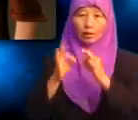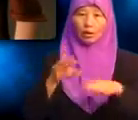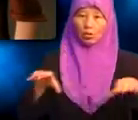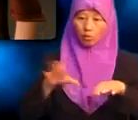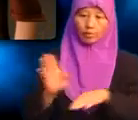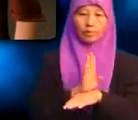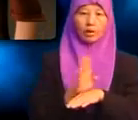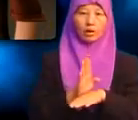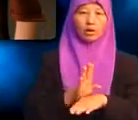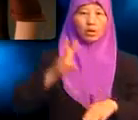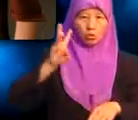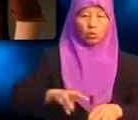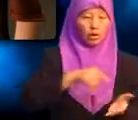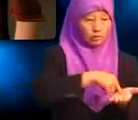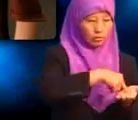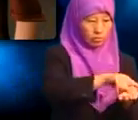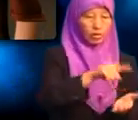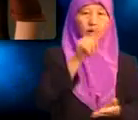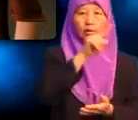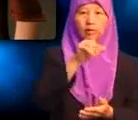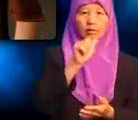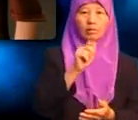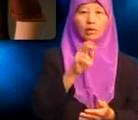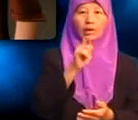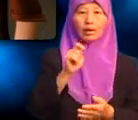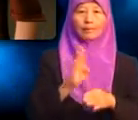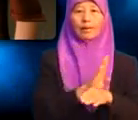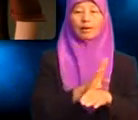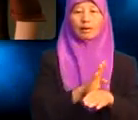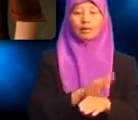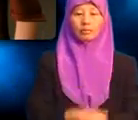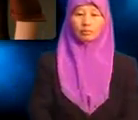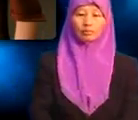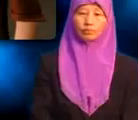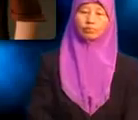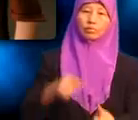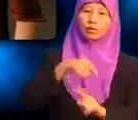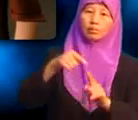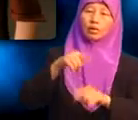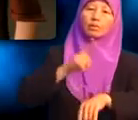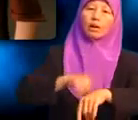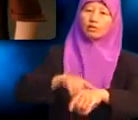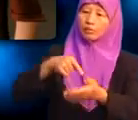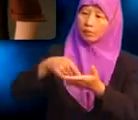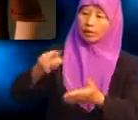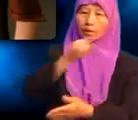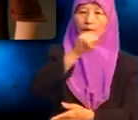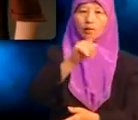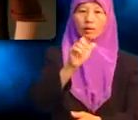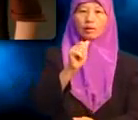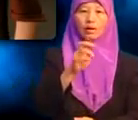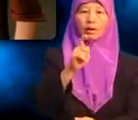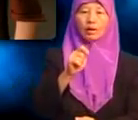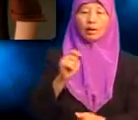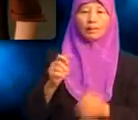perniagaan, kita kenalah tunaikan zakat perniagaan. Bila masanya kita perlu keluarkan zakat pertanian? Zakat padi